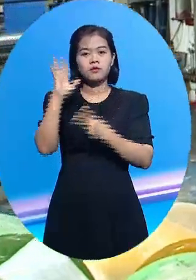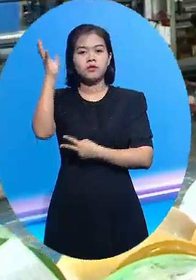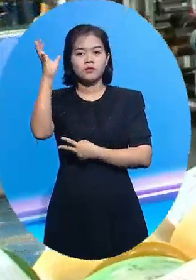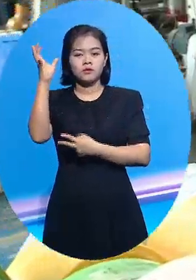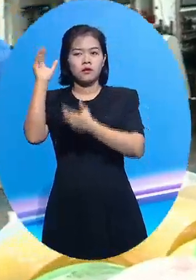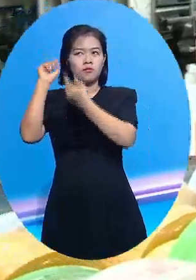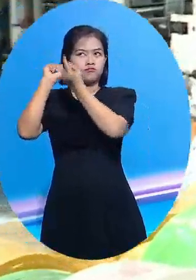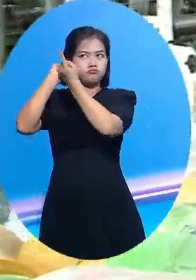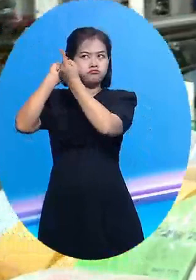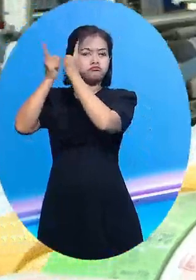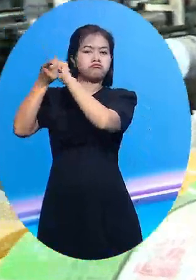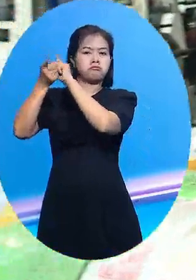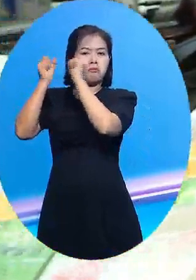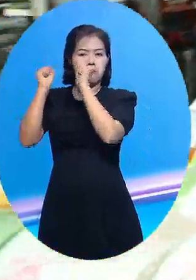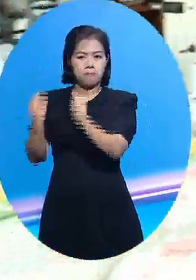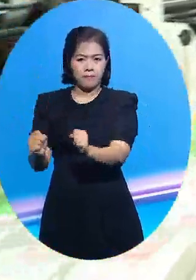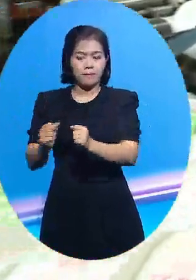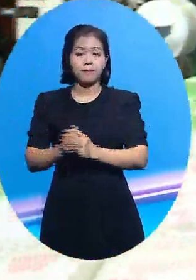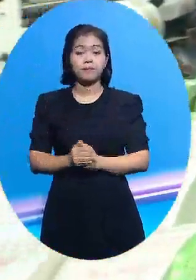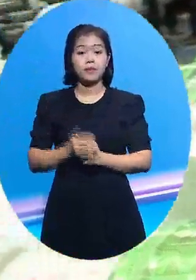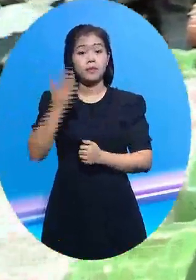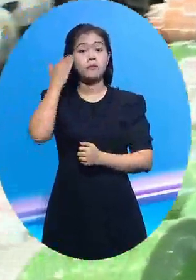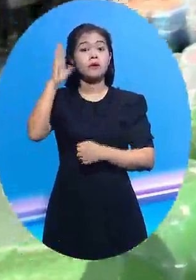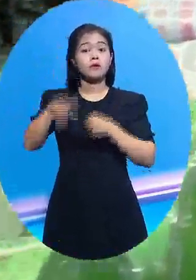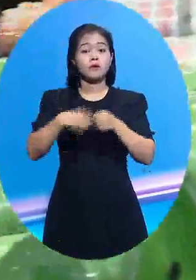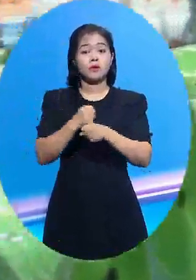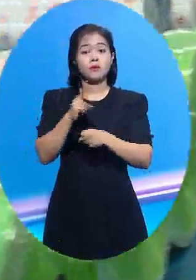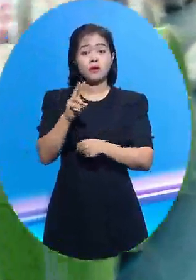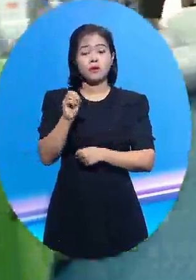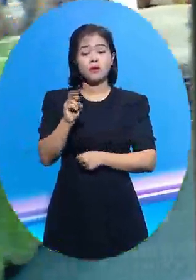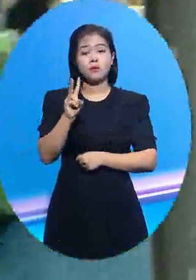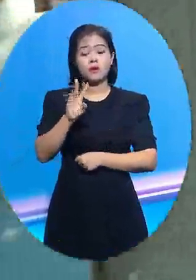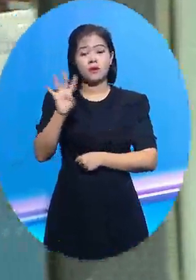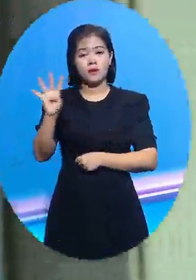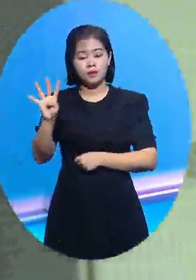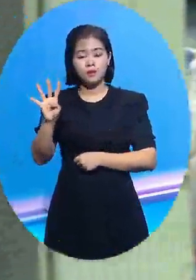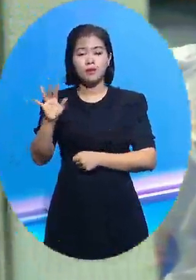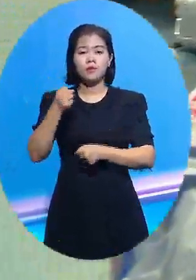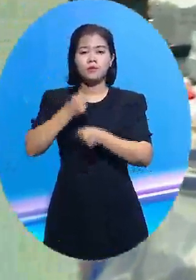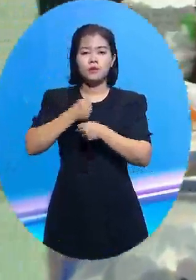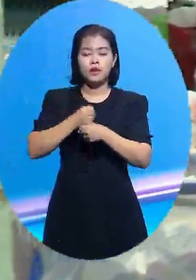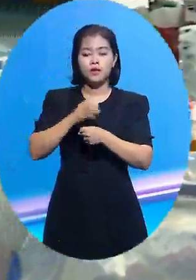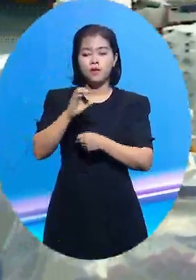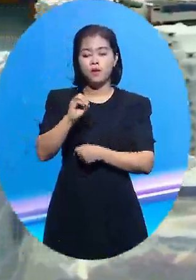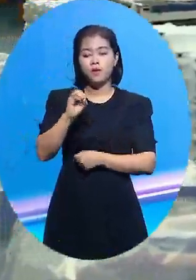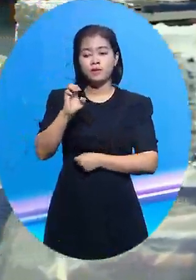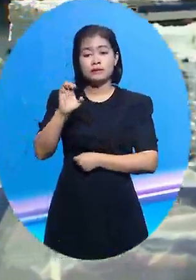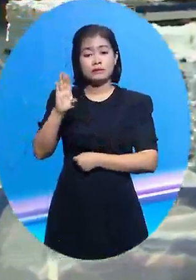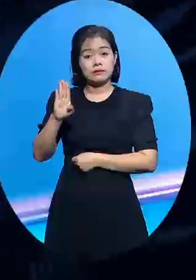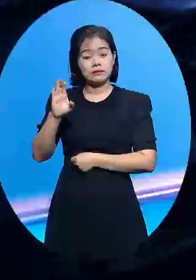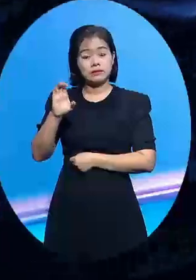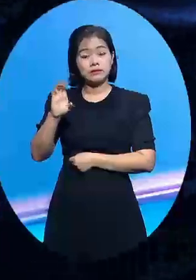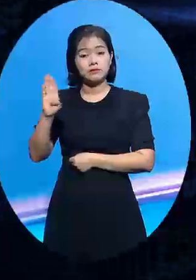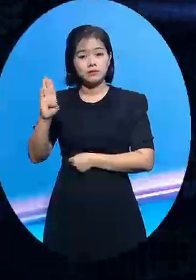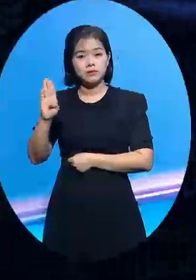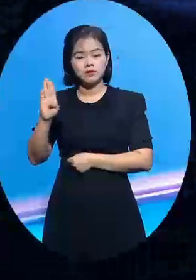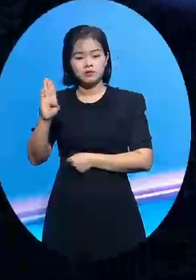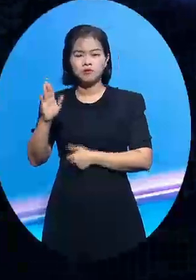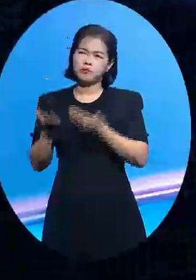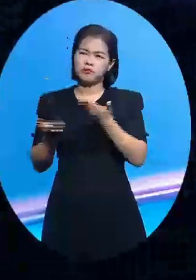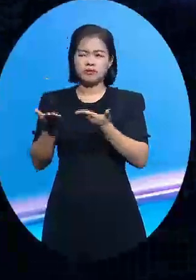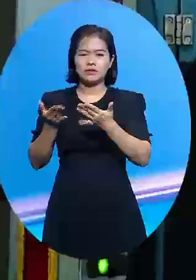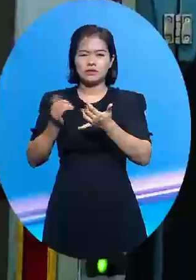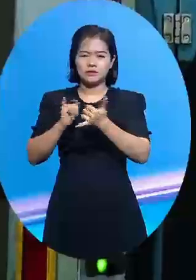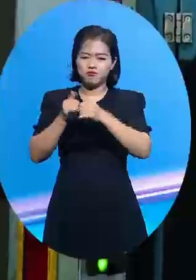năm 2024, một quy tắc quan trọng của Tổ chức Hợp tác và Phát triển Kinh tế OECD sẽ có hiệu lực. Theo đó, những doanh nghiệp, tập đoàn đa quốc